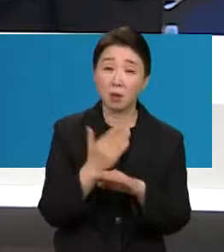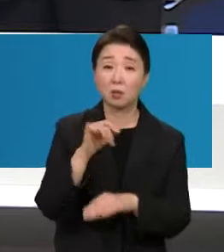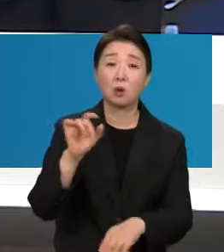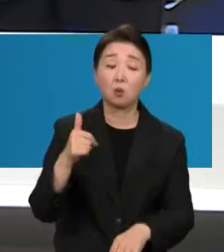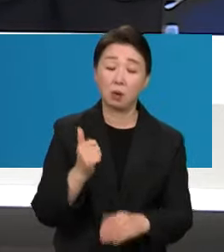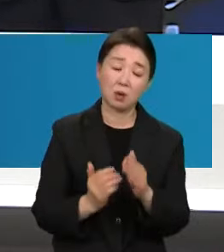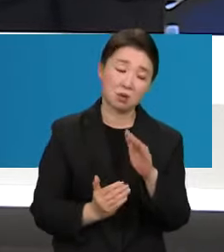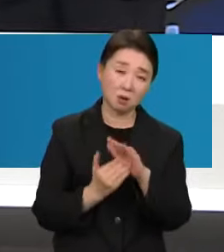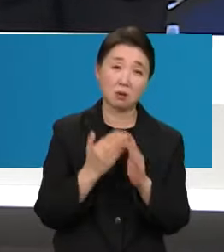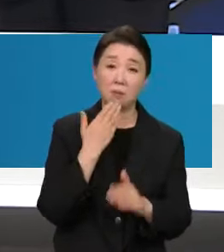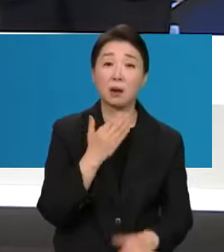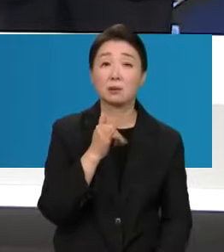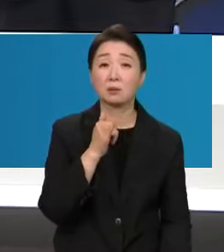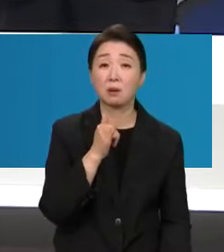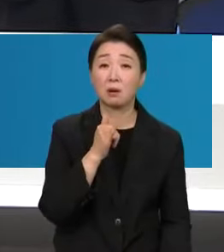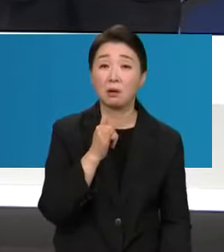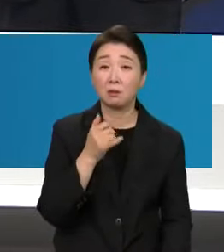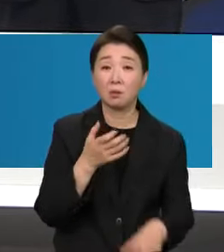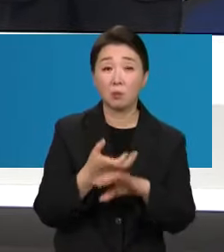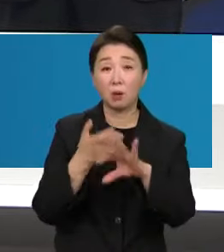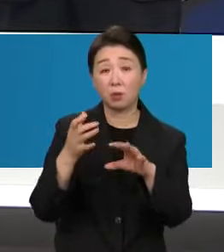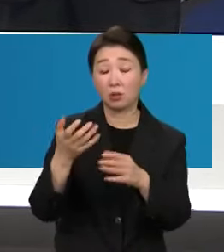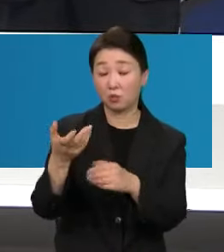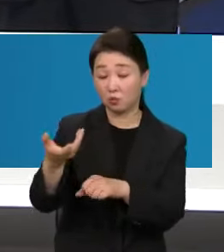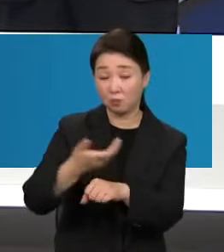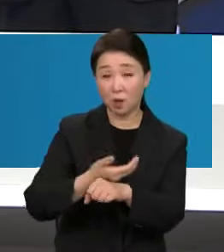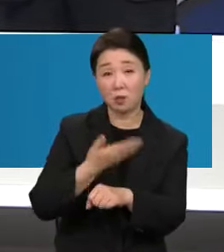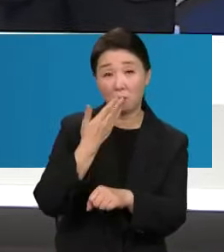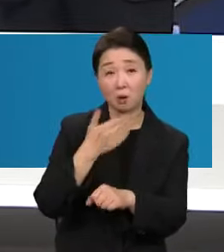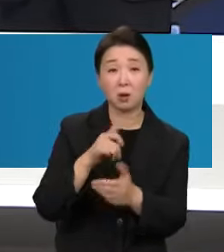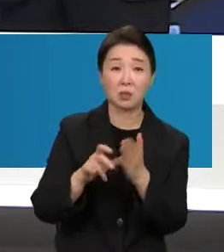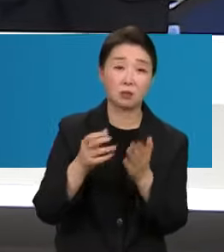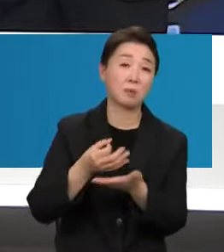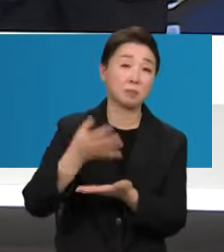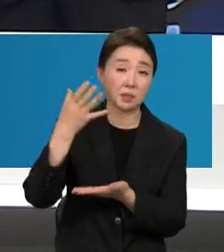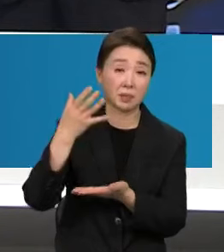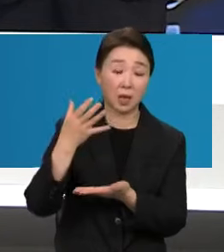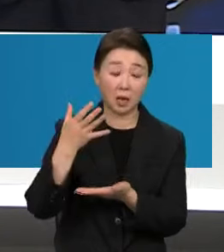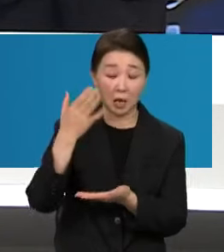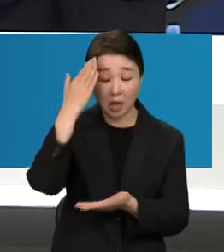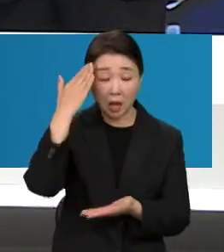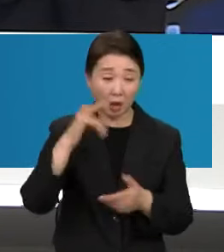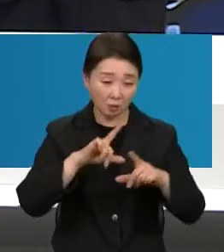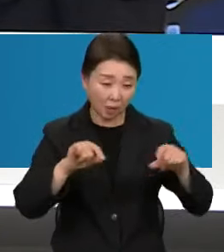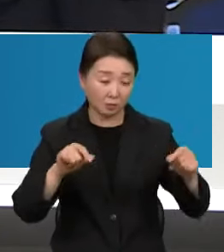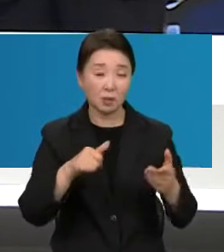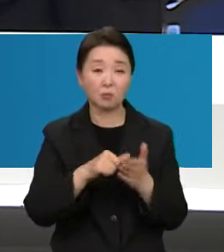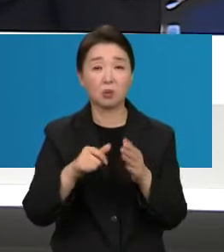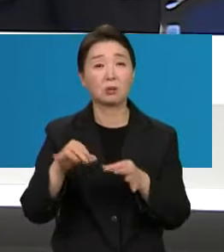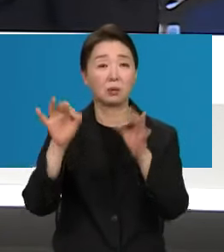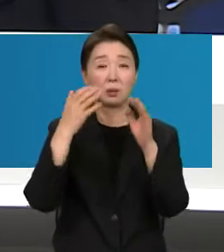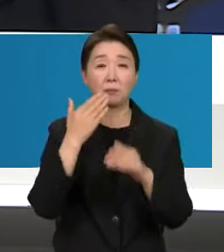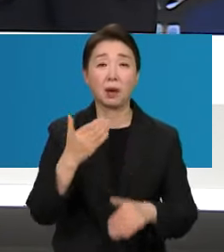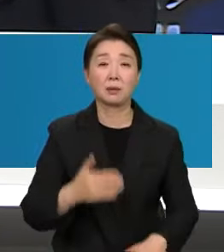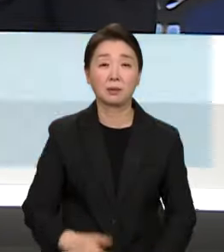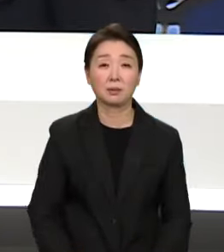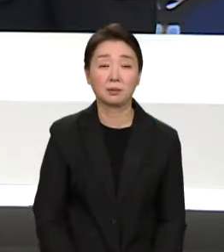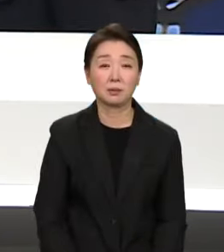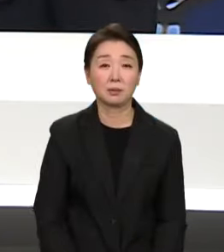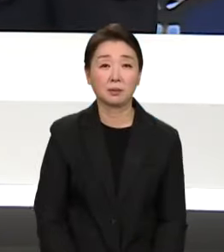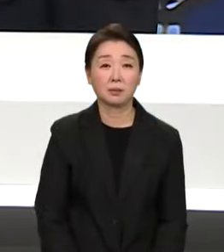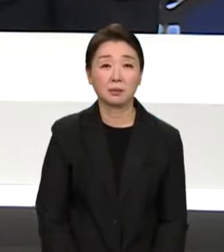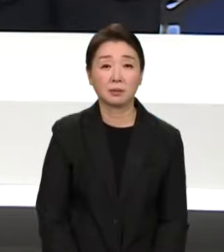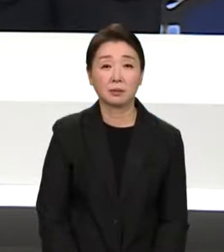있다는 우려도 나옵니다. 이렇게 되면 외국에서 수입하는 먹거리 재료가 비싸지고 우리 밥상 물가도 더 뛸 수 있습니다. 정혜성